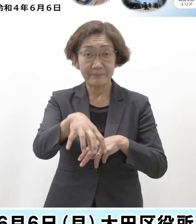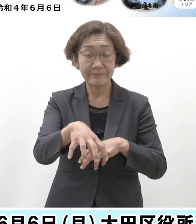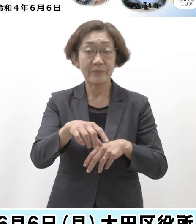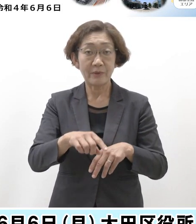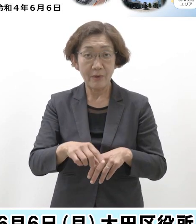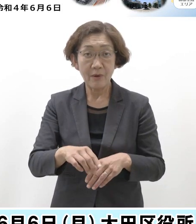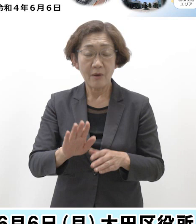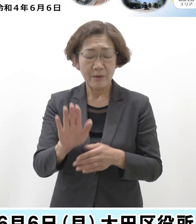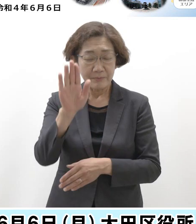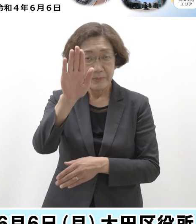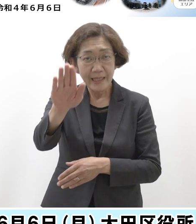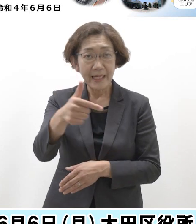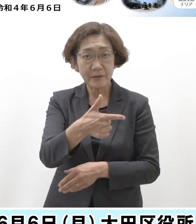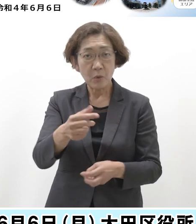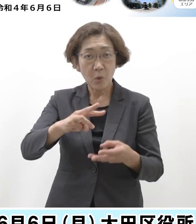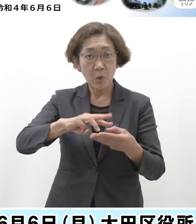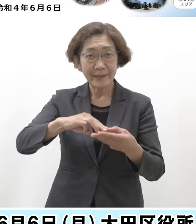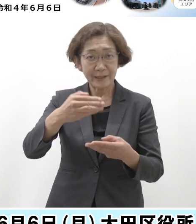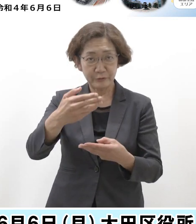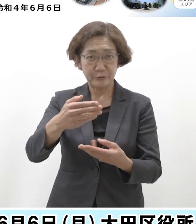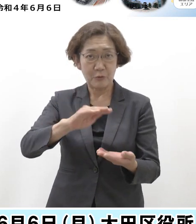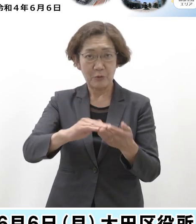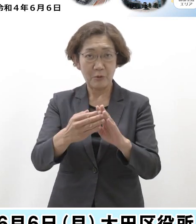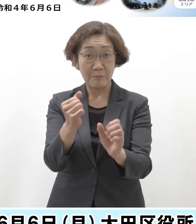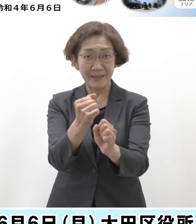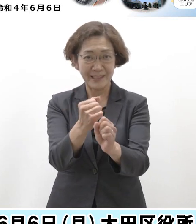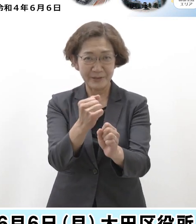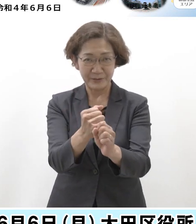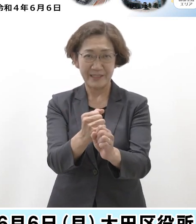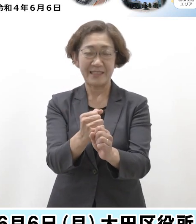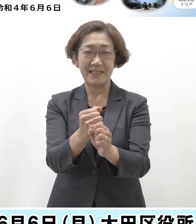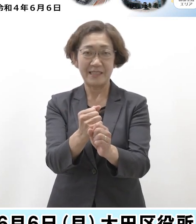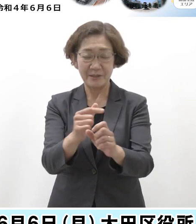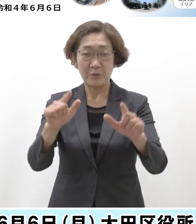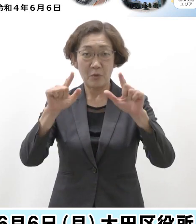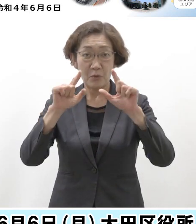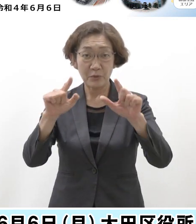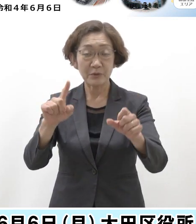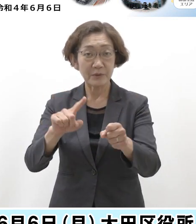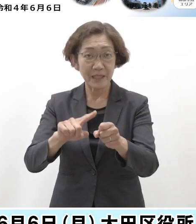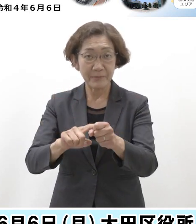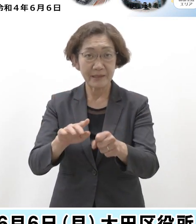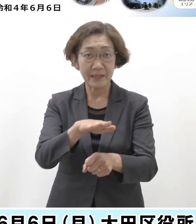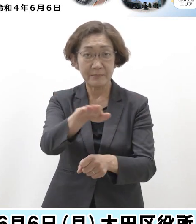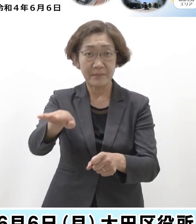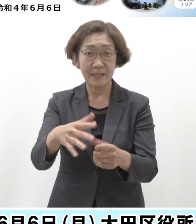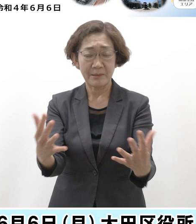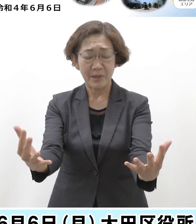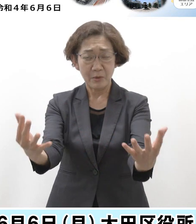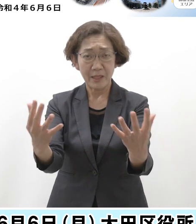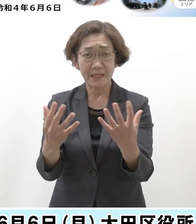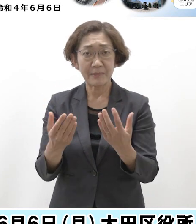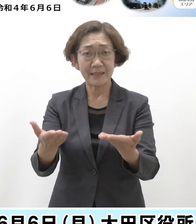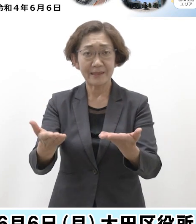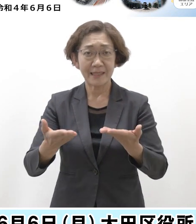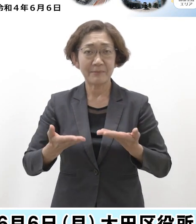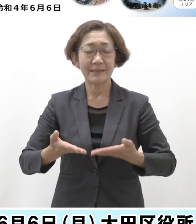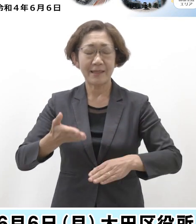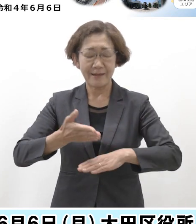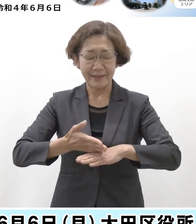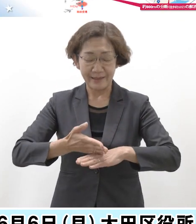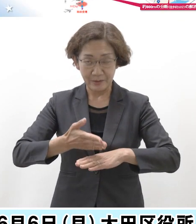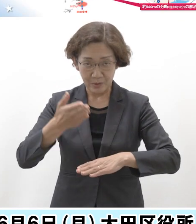のまちづくりに向けての報告に、大変お忙しい中お集まりをいただきまして誠にありがとうござい